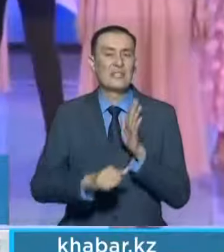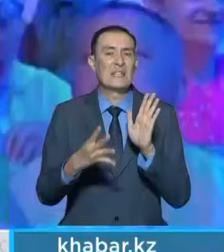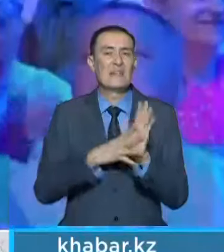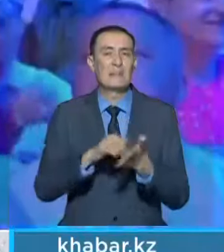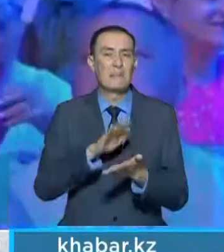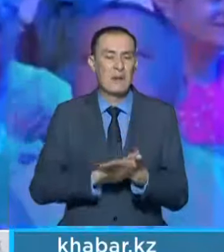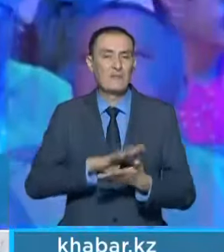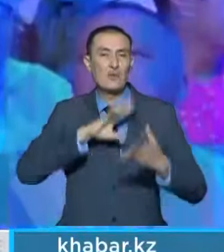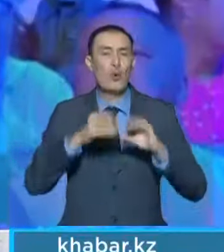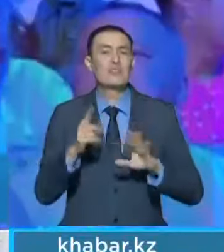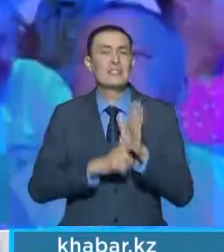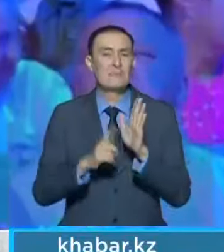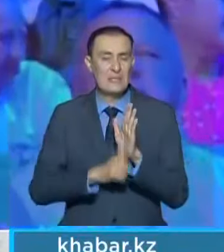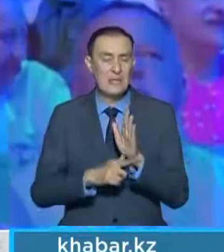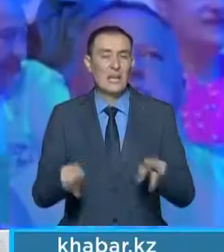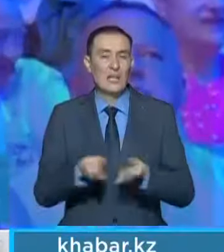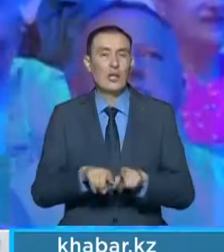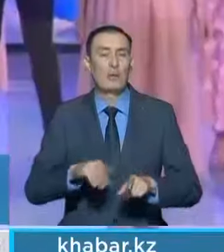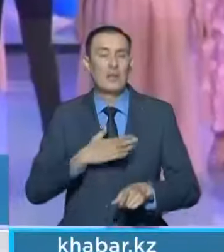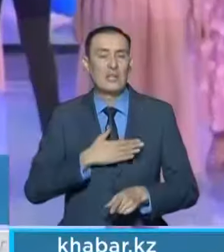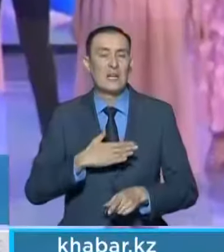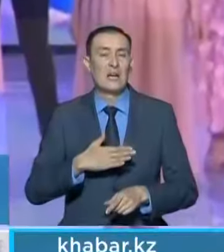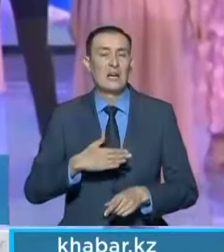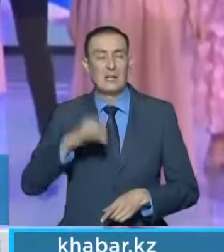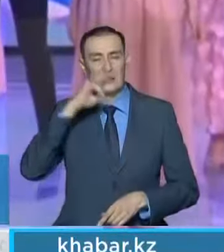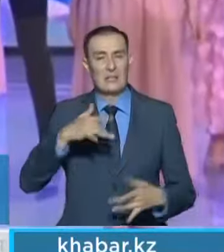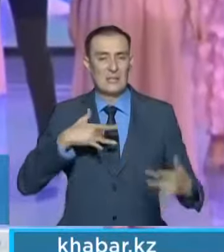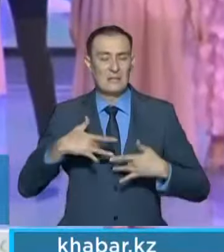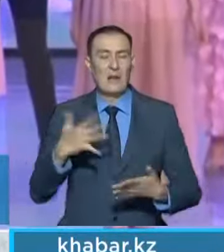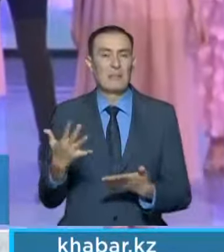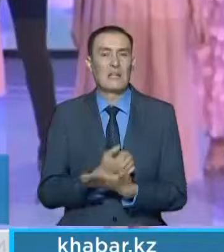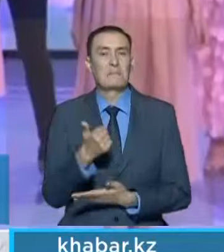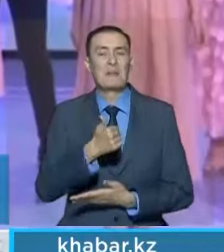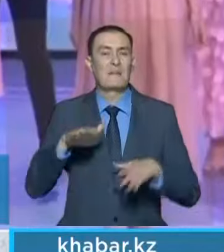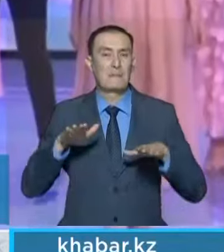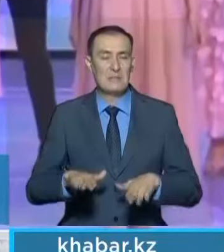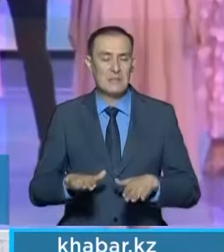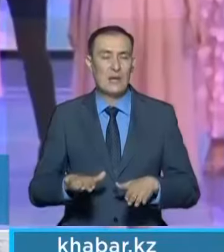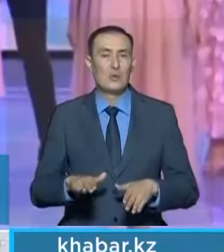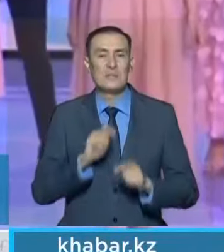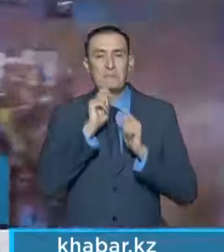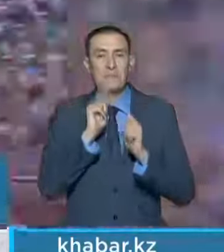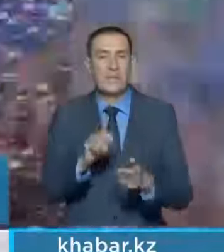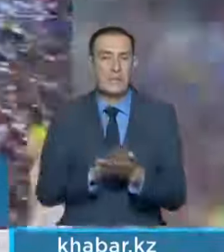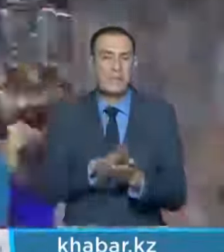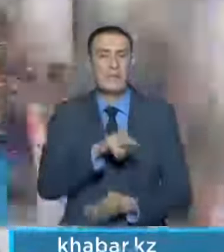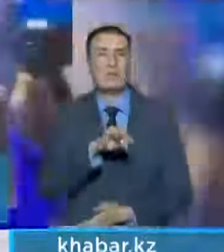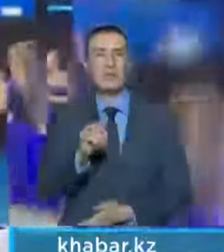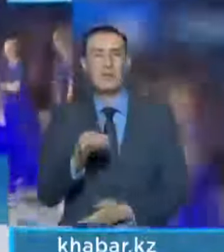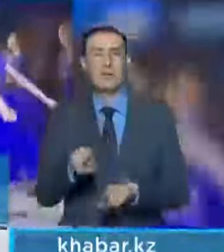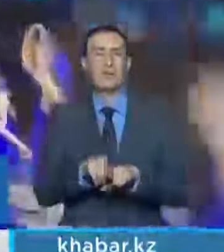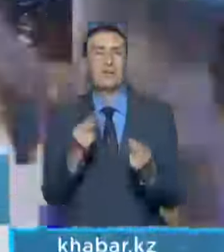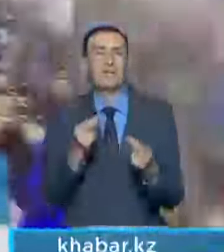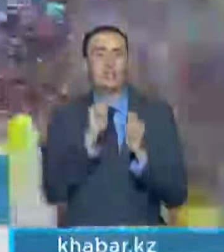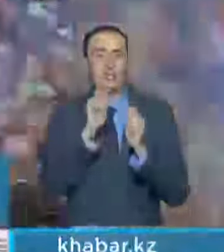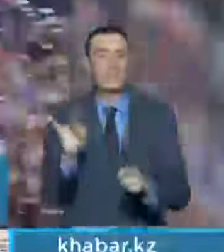69 баллов из 70 возможных. Таким образом, наш земляк по праву стал обладателем первого места. Помимо специальной премии «Лира», он получил